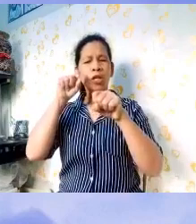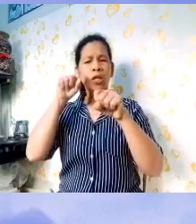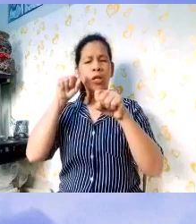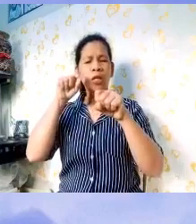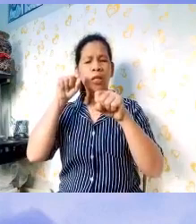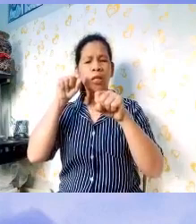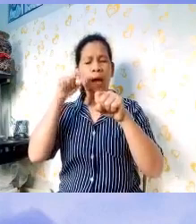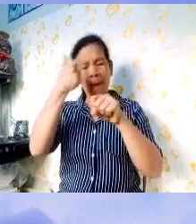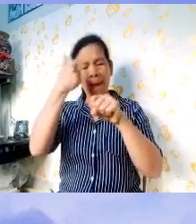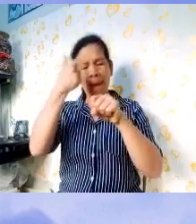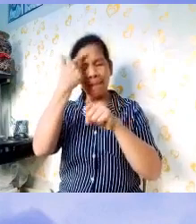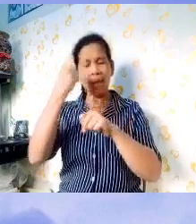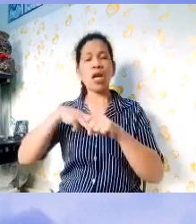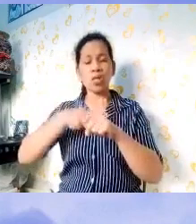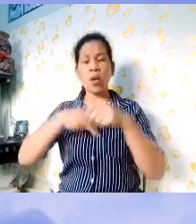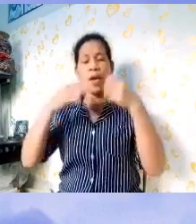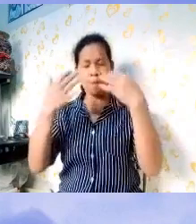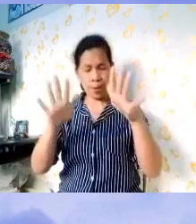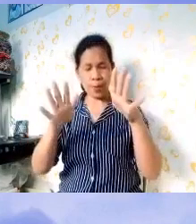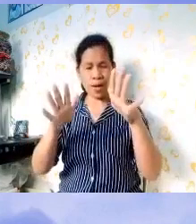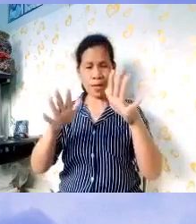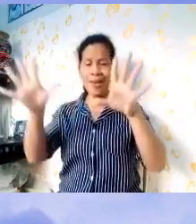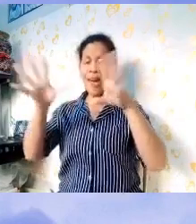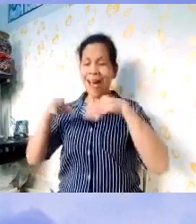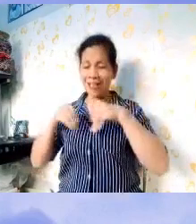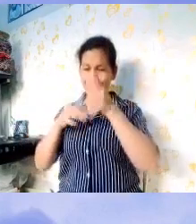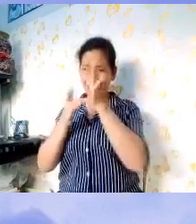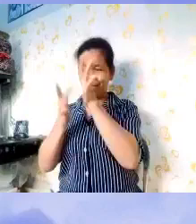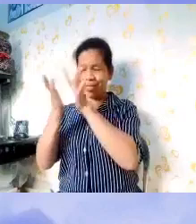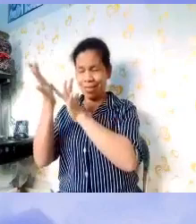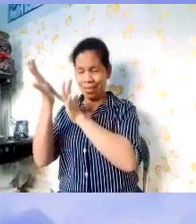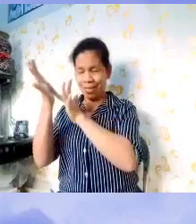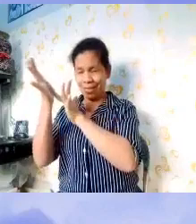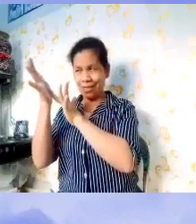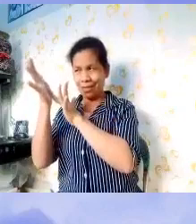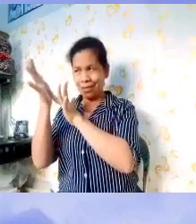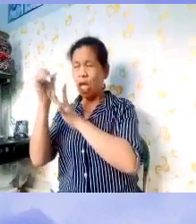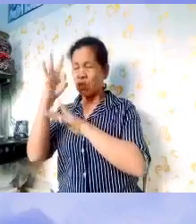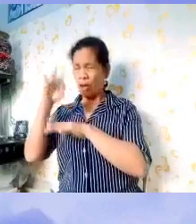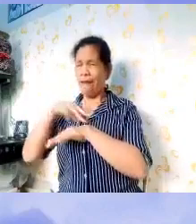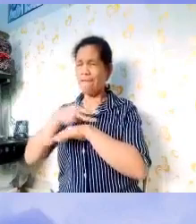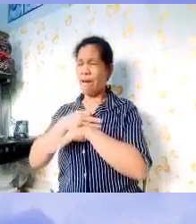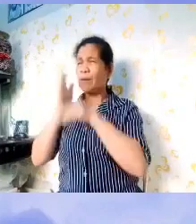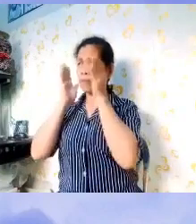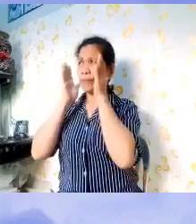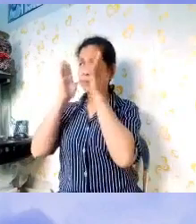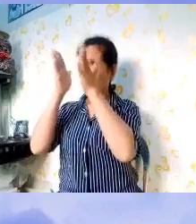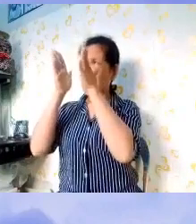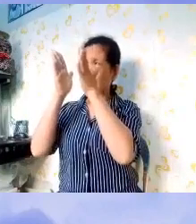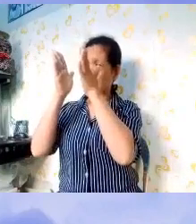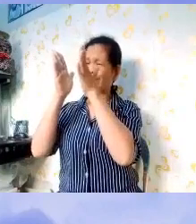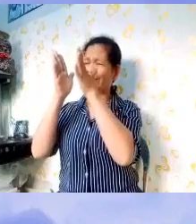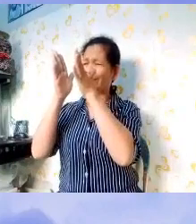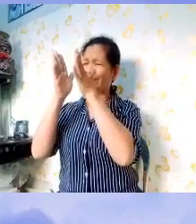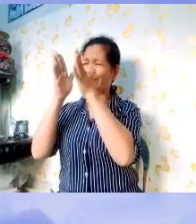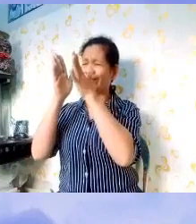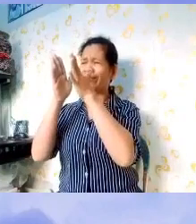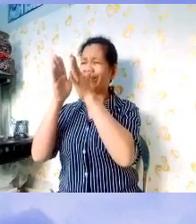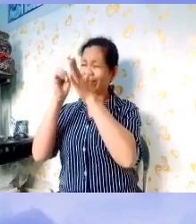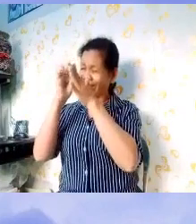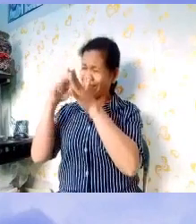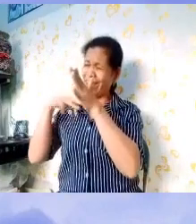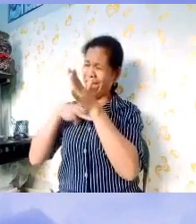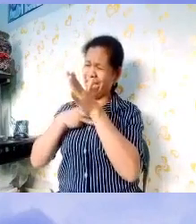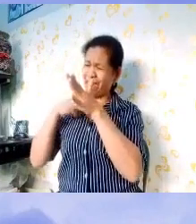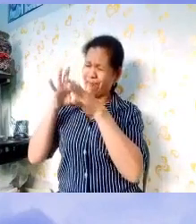na kaharian. So, kapag ka atin silang niluwagan, kahit konti mga kapatid, sila